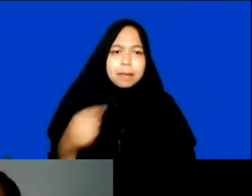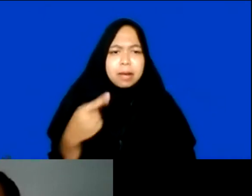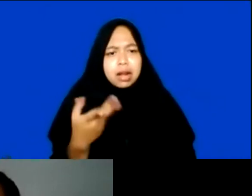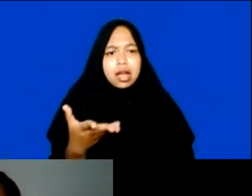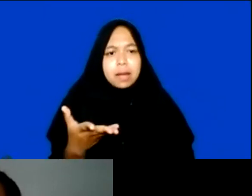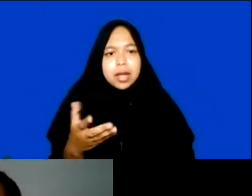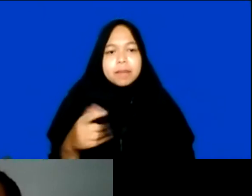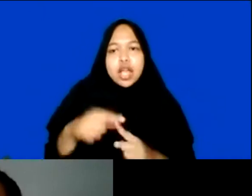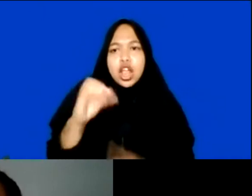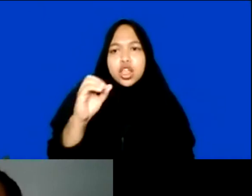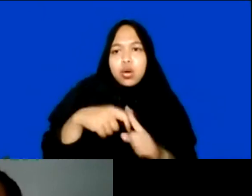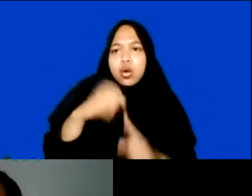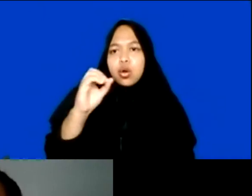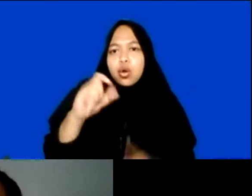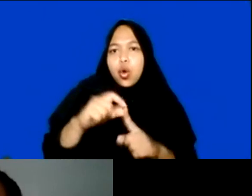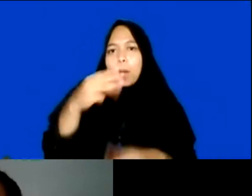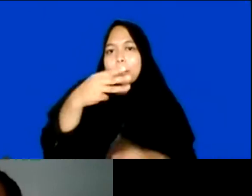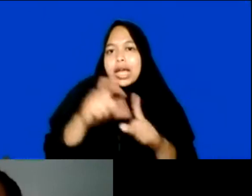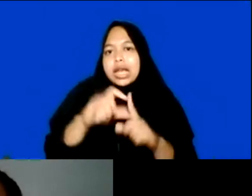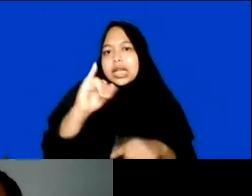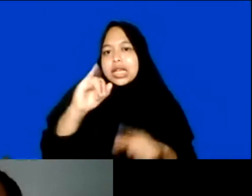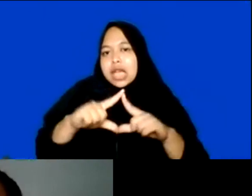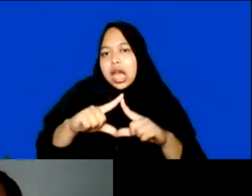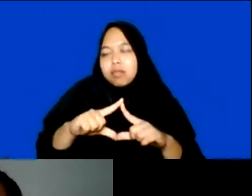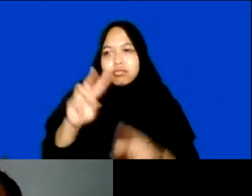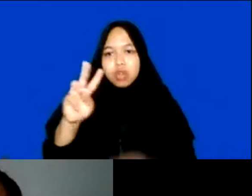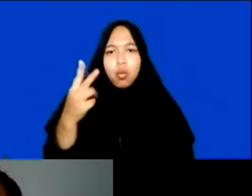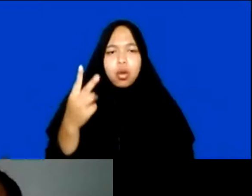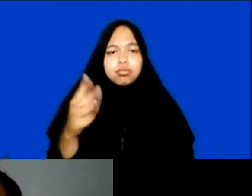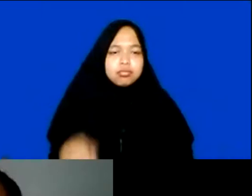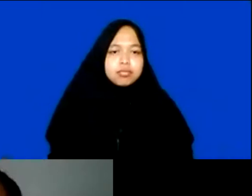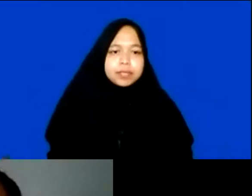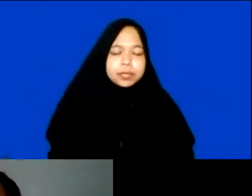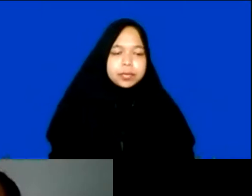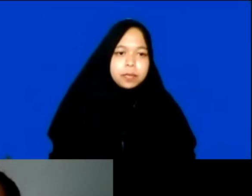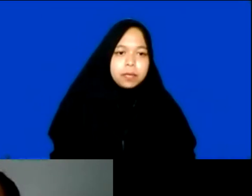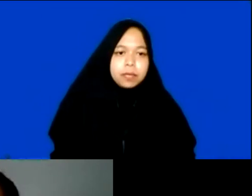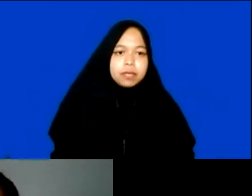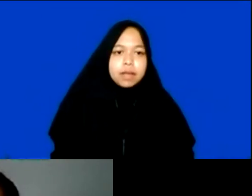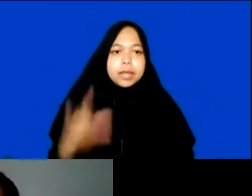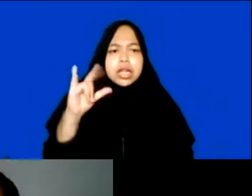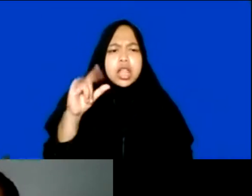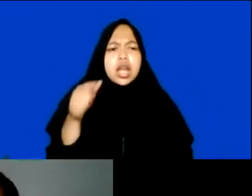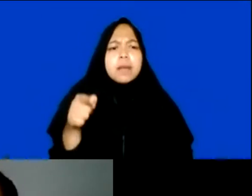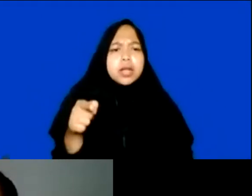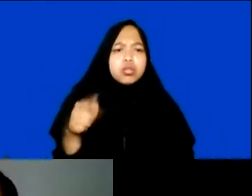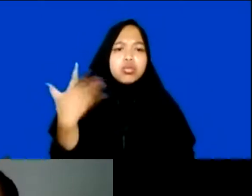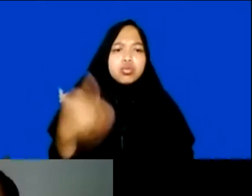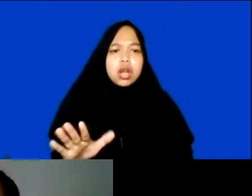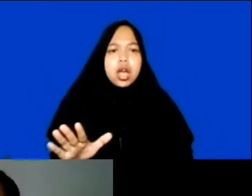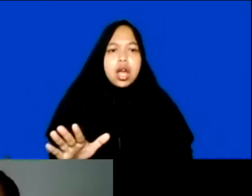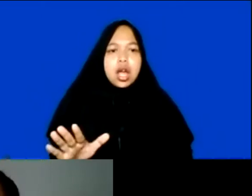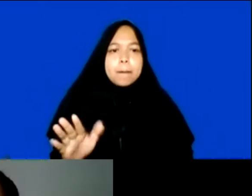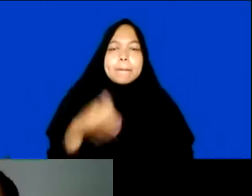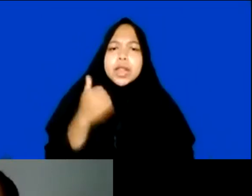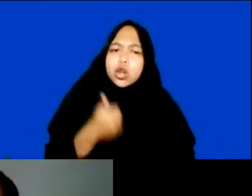di Tokopedia, cuman dua itu aja sebenarnya. Tapi menurut kita sebenarnya kayak Instagram itu dia sudah benar-benar